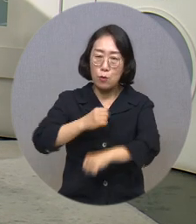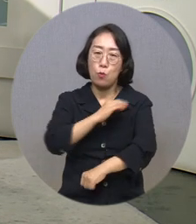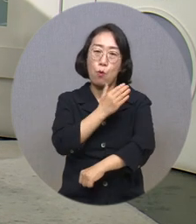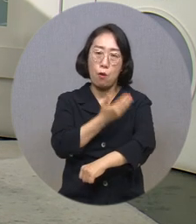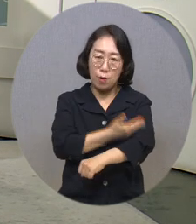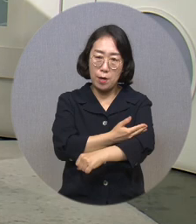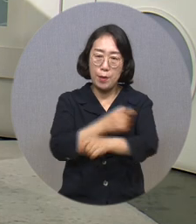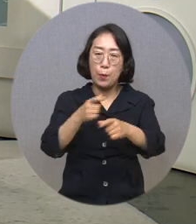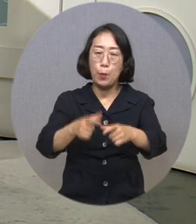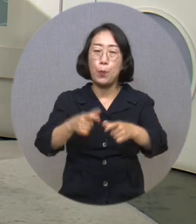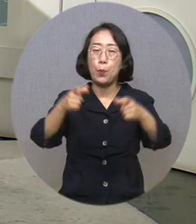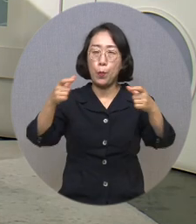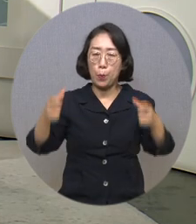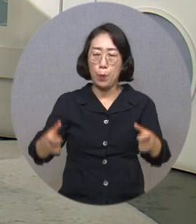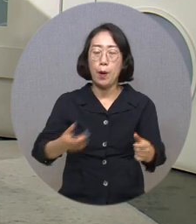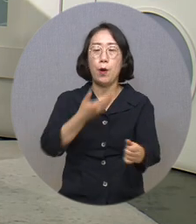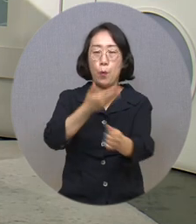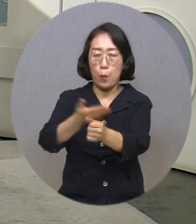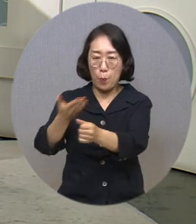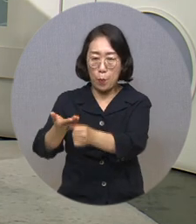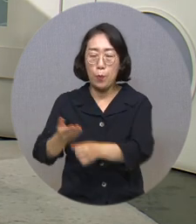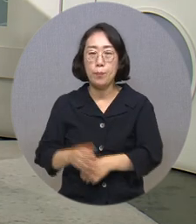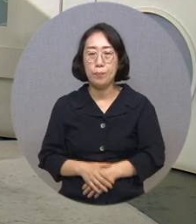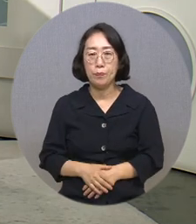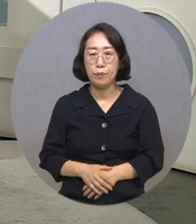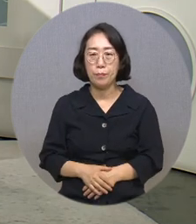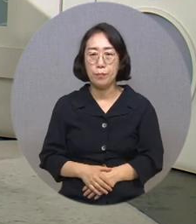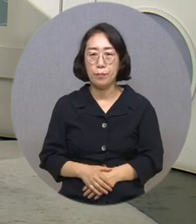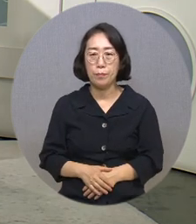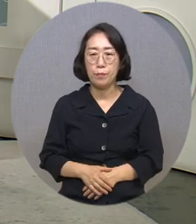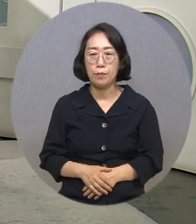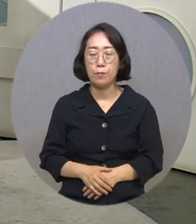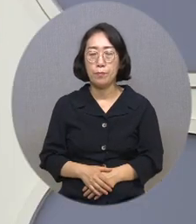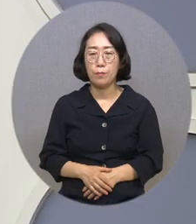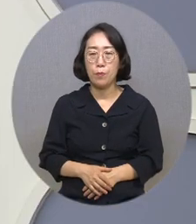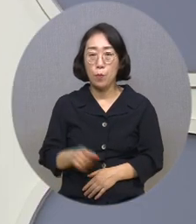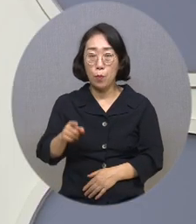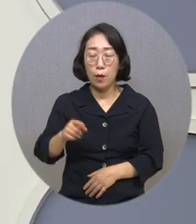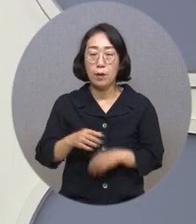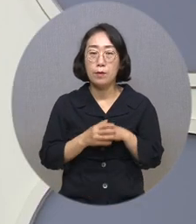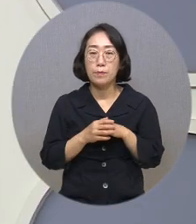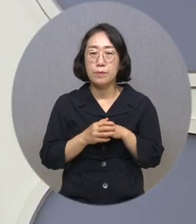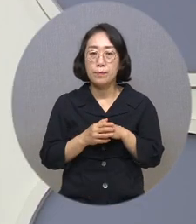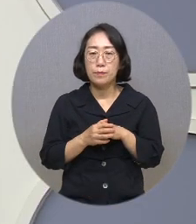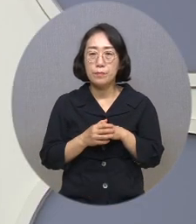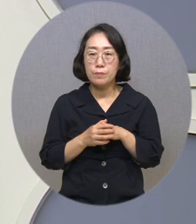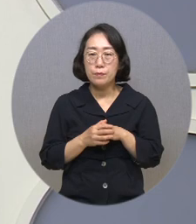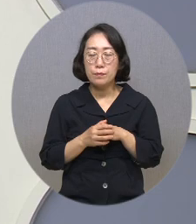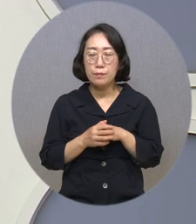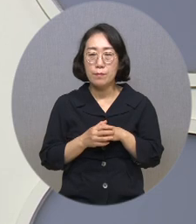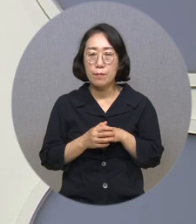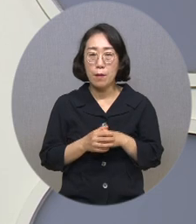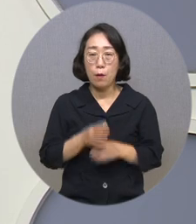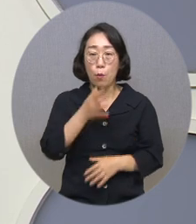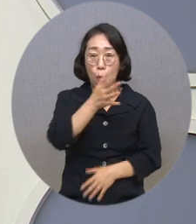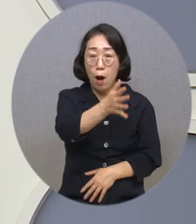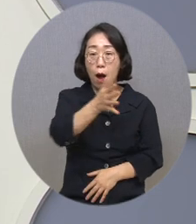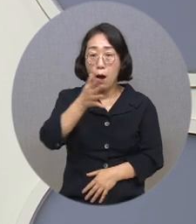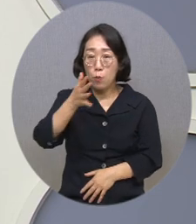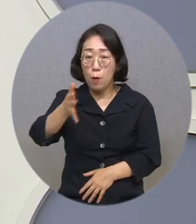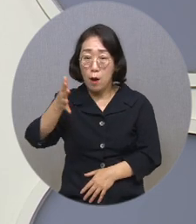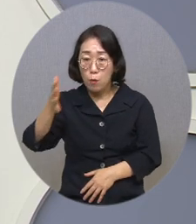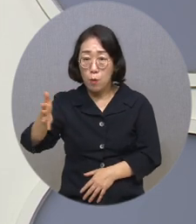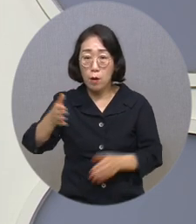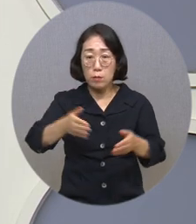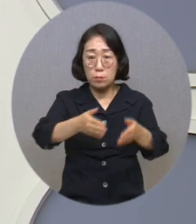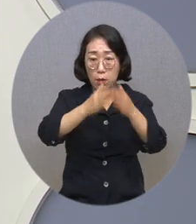필요가 있습니다. 선도 대학으로서. 그러니까 그 왜냐하면 지금은 아까도 제가 말씀드렸지만 학과 만드는 거 인재